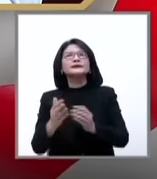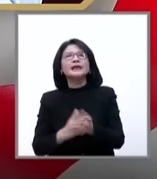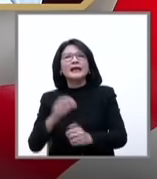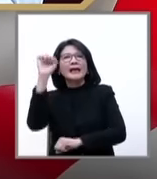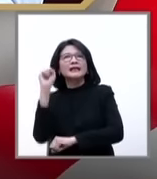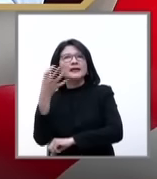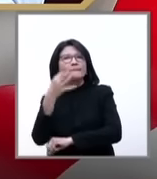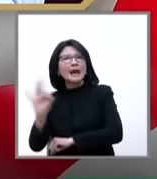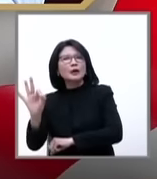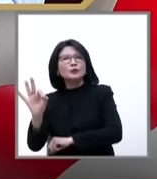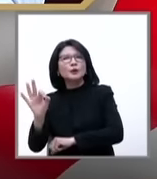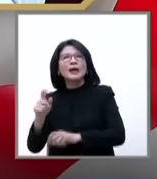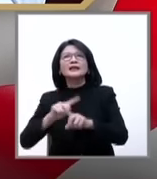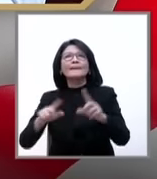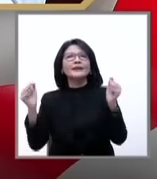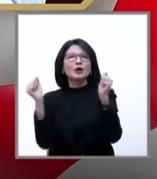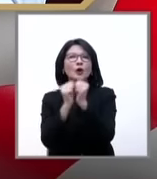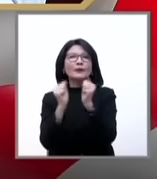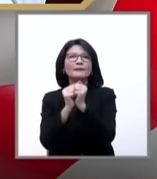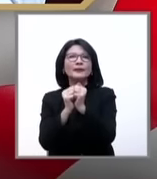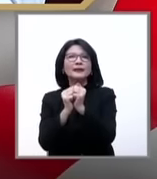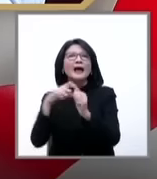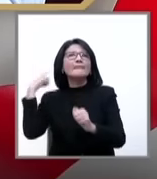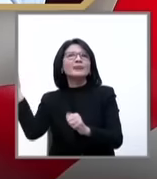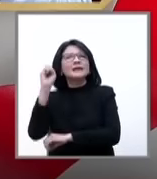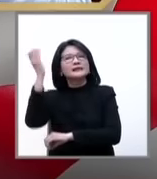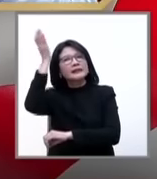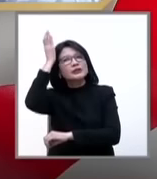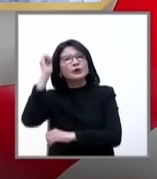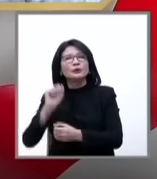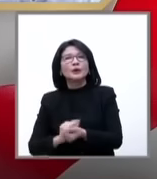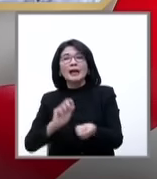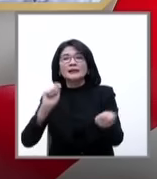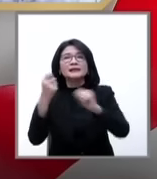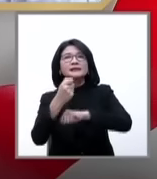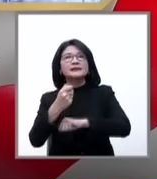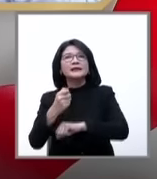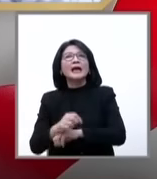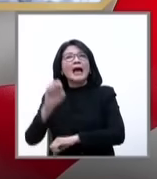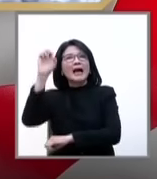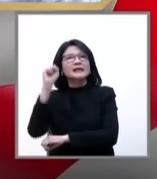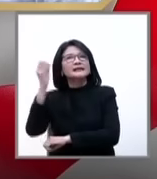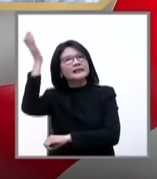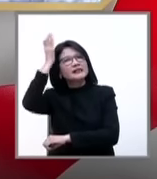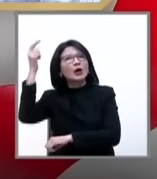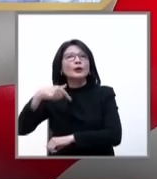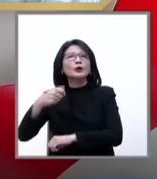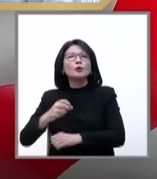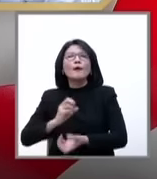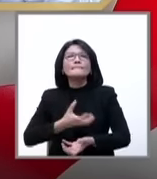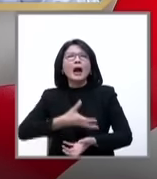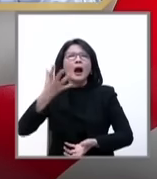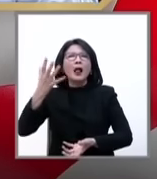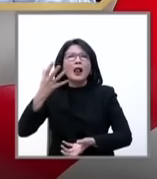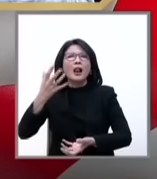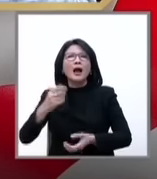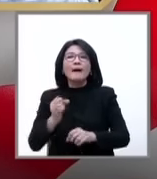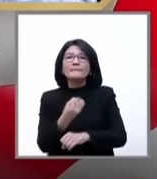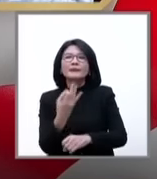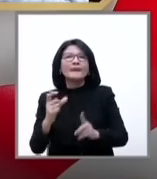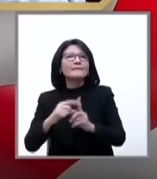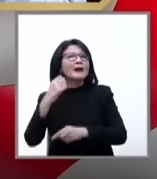kebijakan yang sudah pernah dia lakukan berupa pengalaman di masa lalu. Kebijakan yang akan dia kerjakan dan tujuan